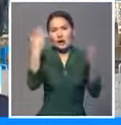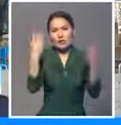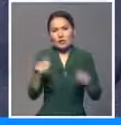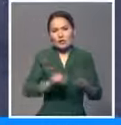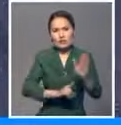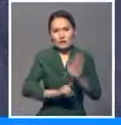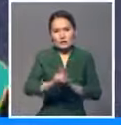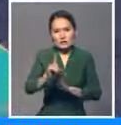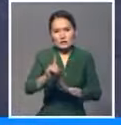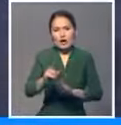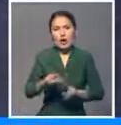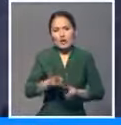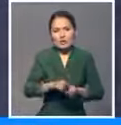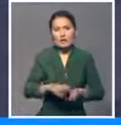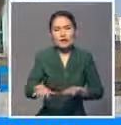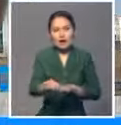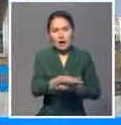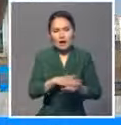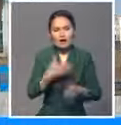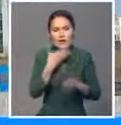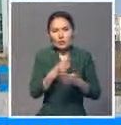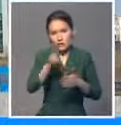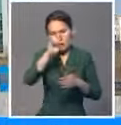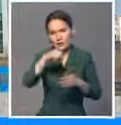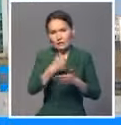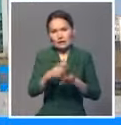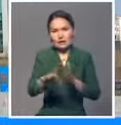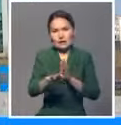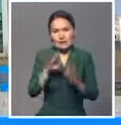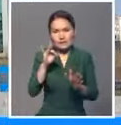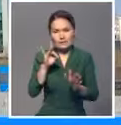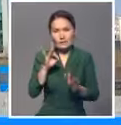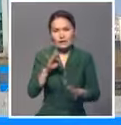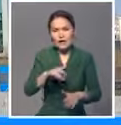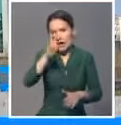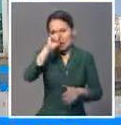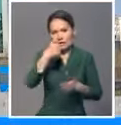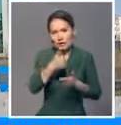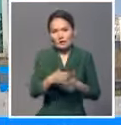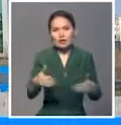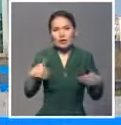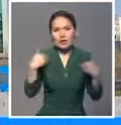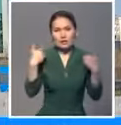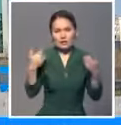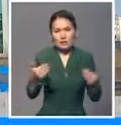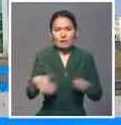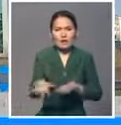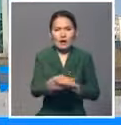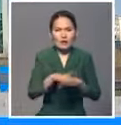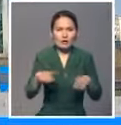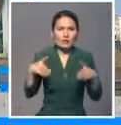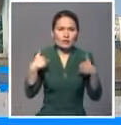жаңа бетін ашып отырмыз. Сол халқымыздың кемеңгерлігін тағы да дәлелдеді. Елбасымызды құттықтаймыз, халқымызды